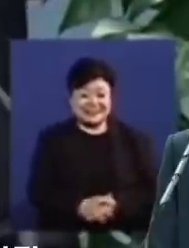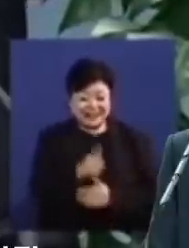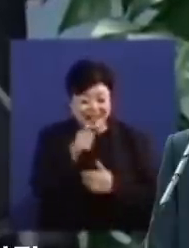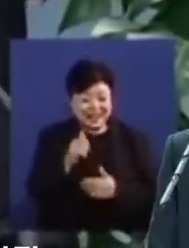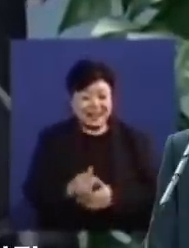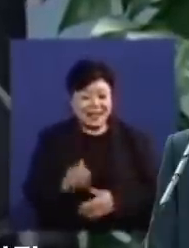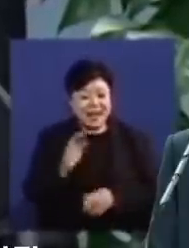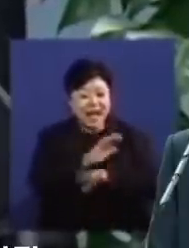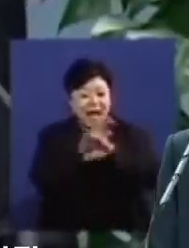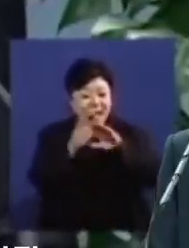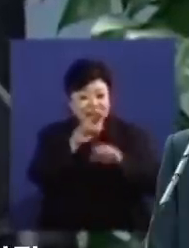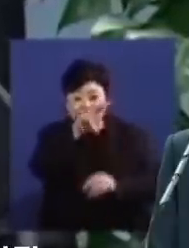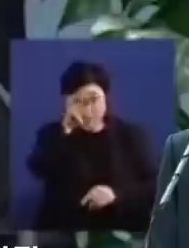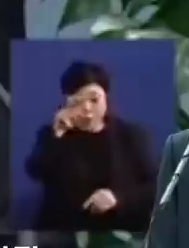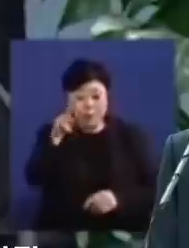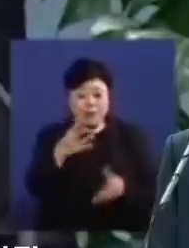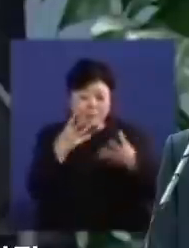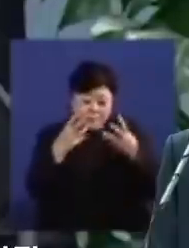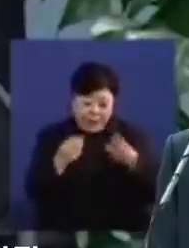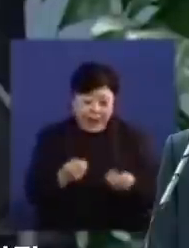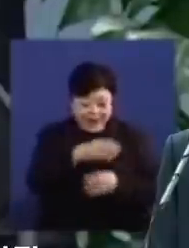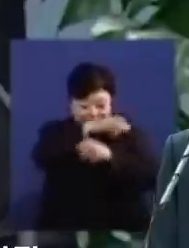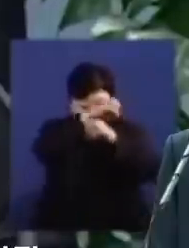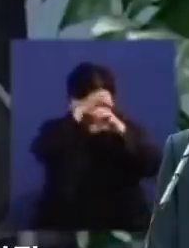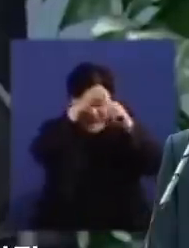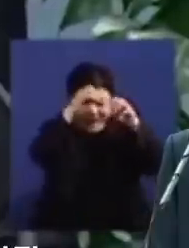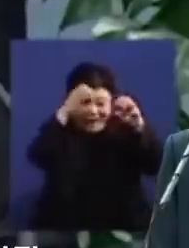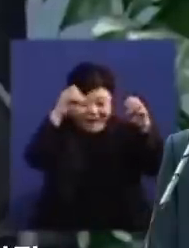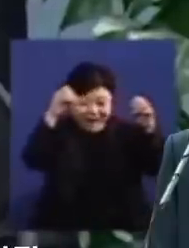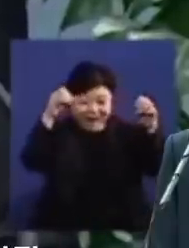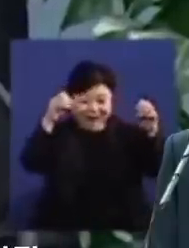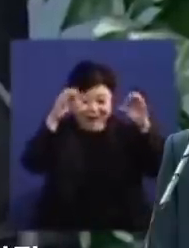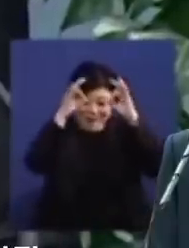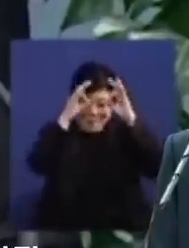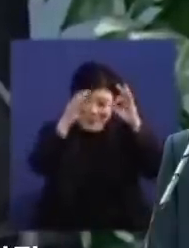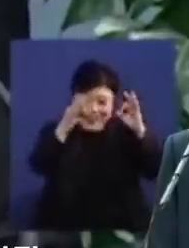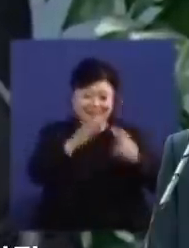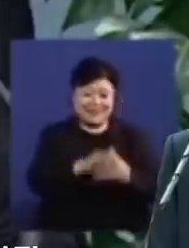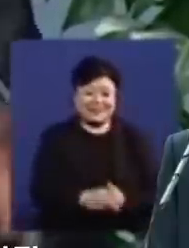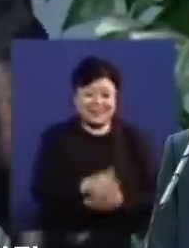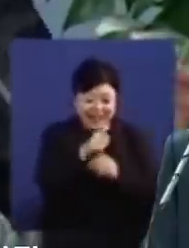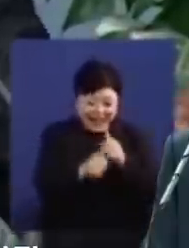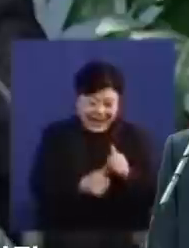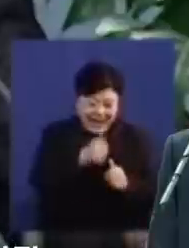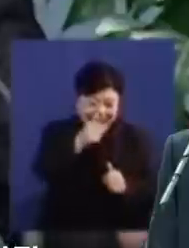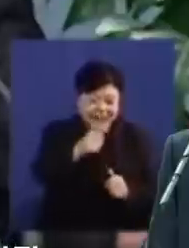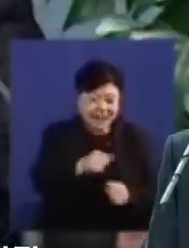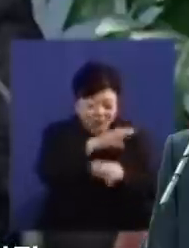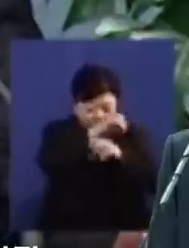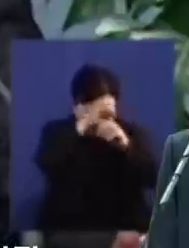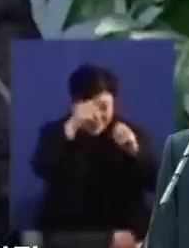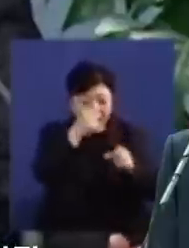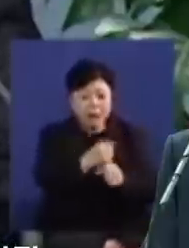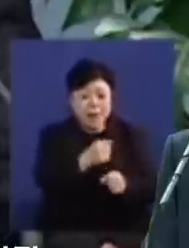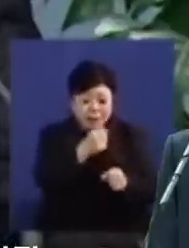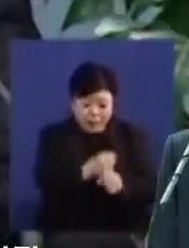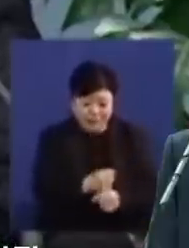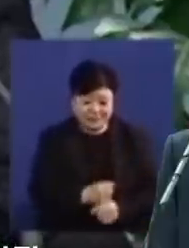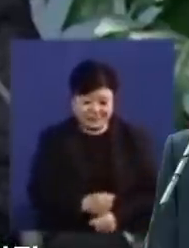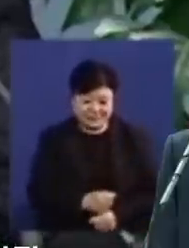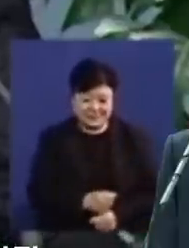하늘을 쳐다보십시오. 저 수없이 많은 별들을 보십시오. 하나님이 그 별들을 다 만드시고